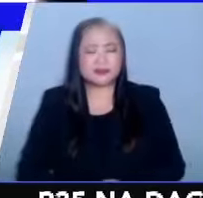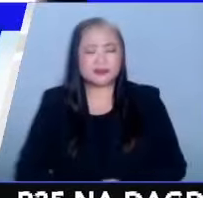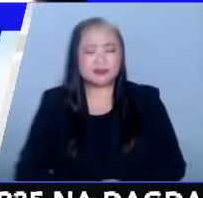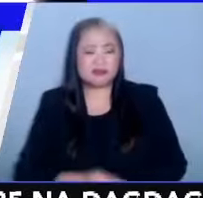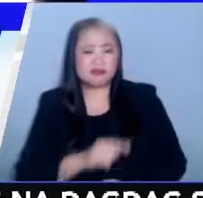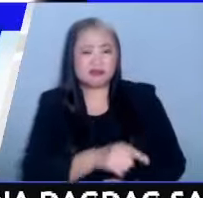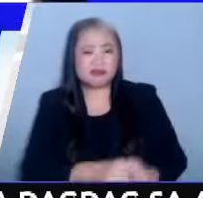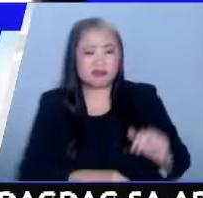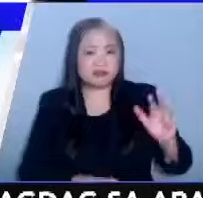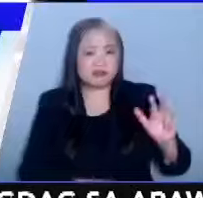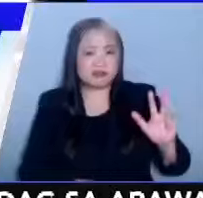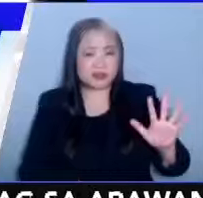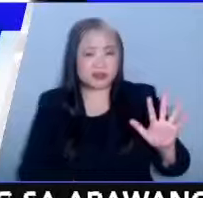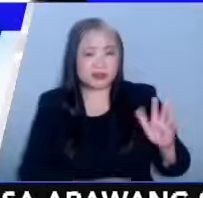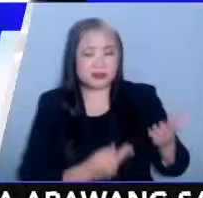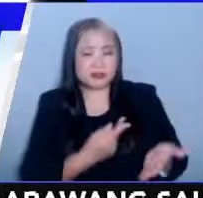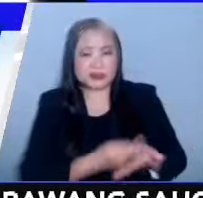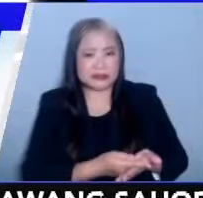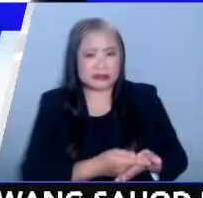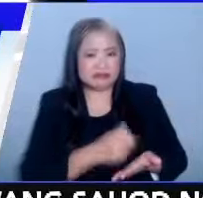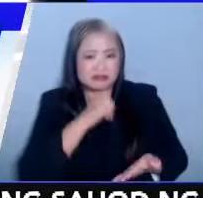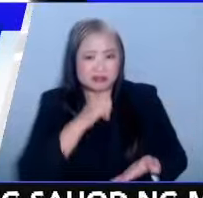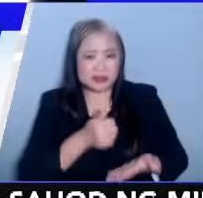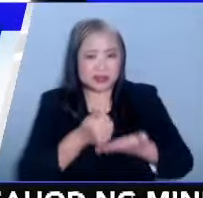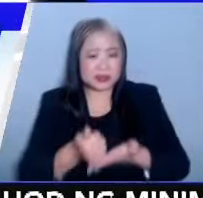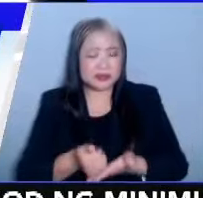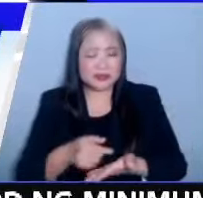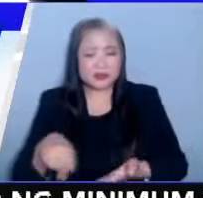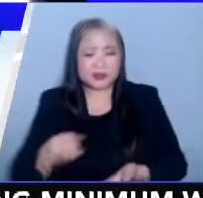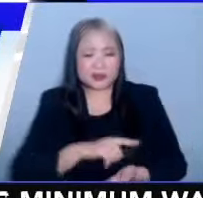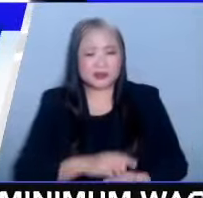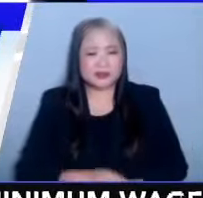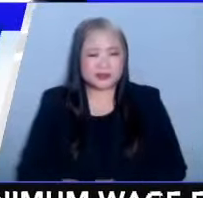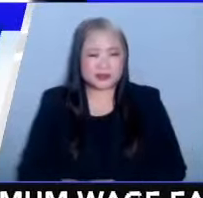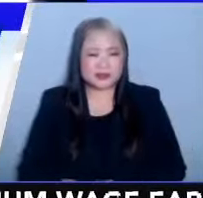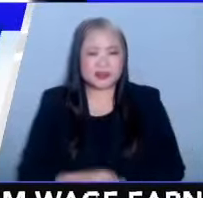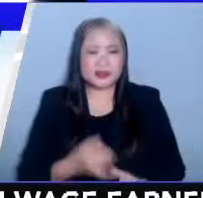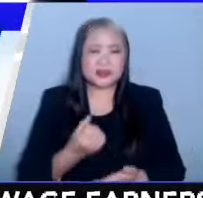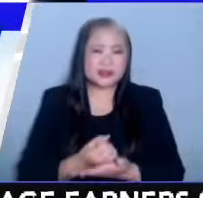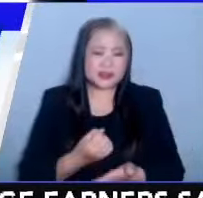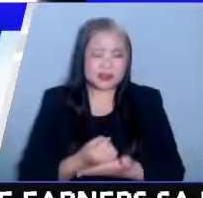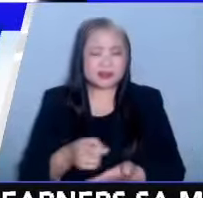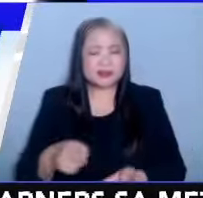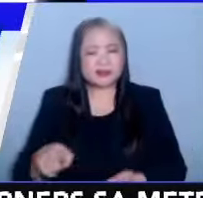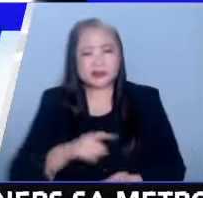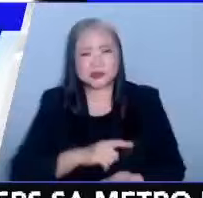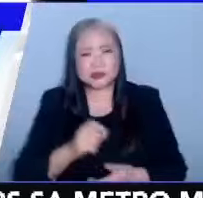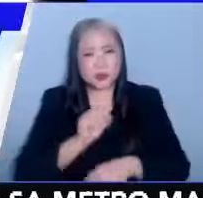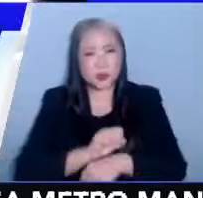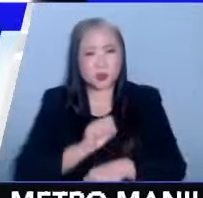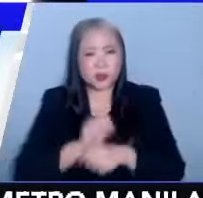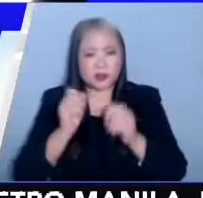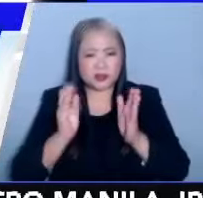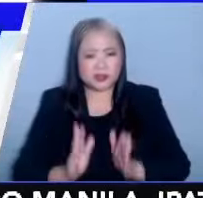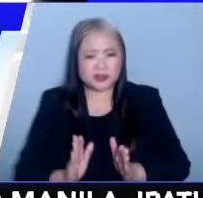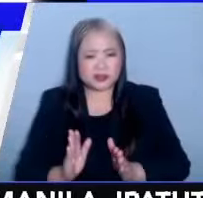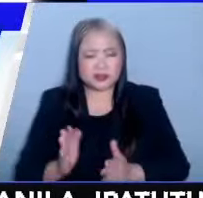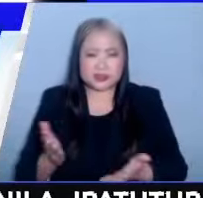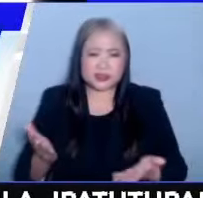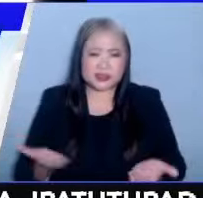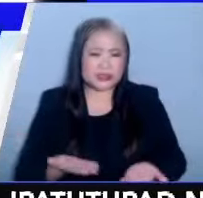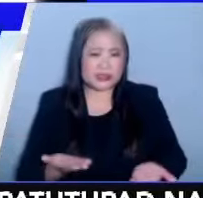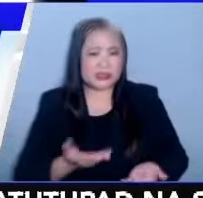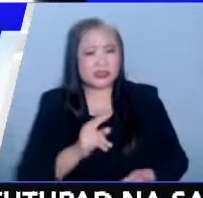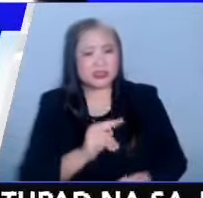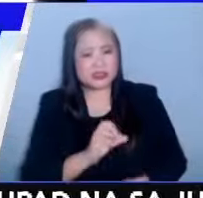hindi ba ito makakatulong somehow doon sa sahod ng mga manggagawa dito sa NCR Paul